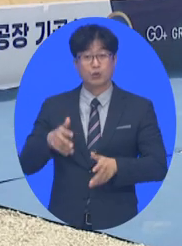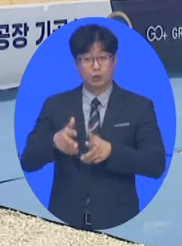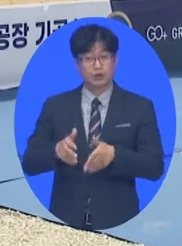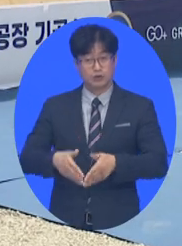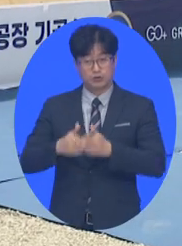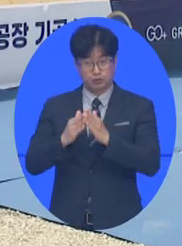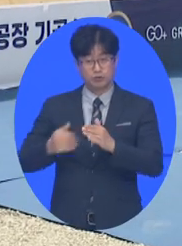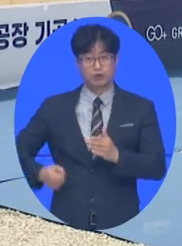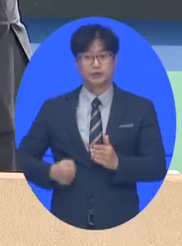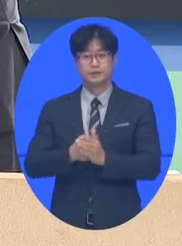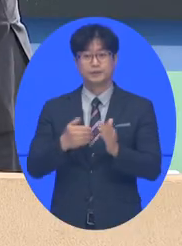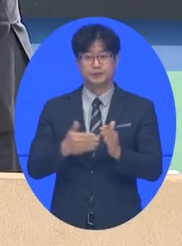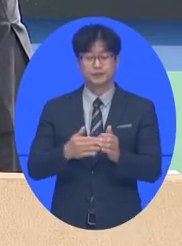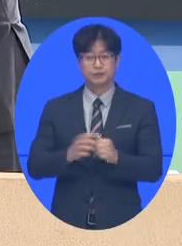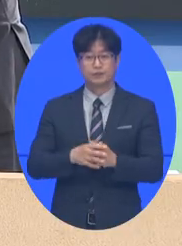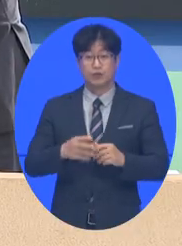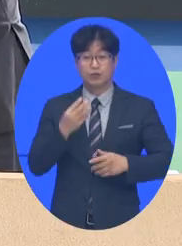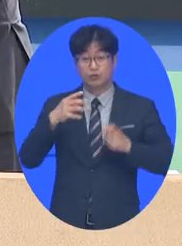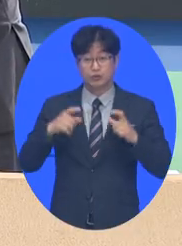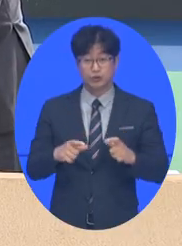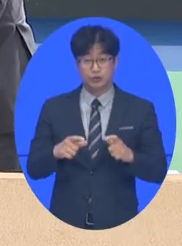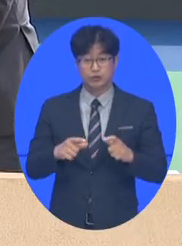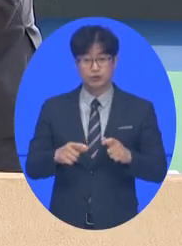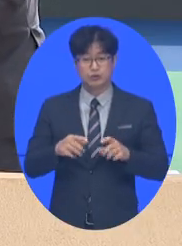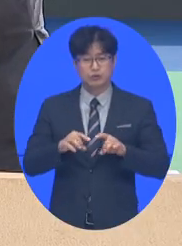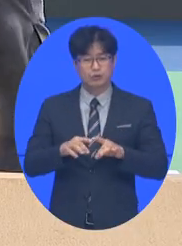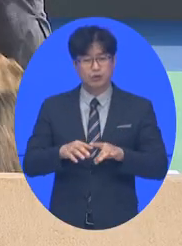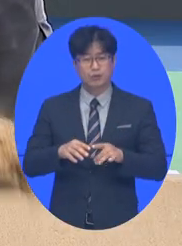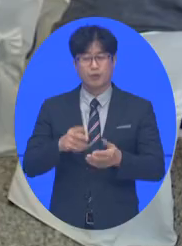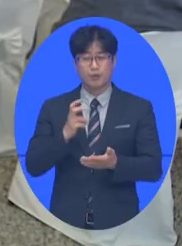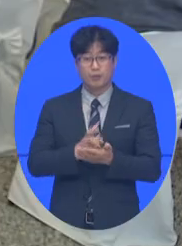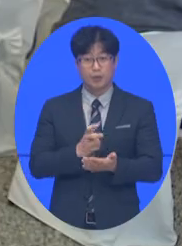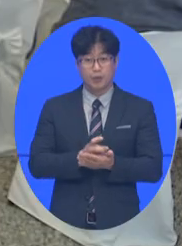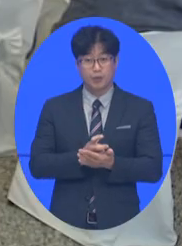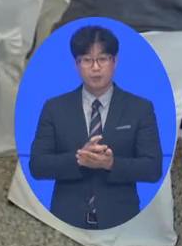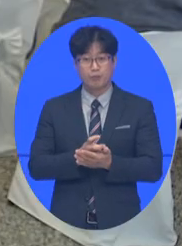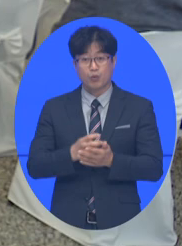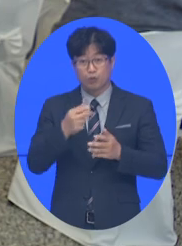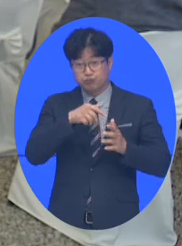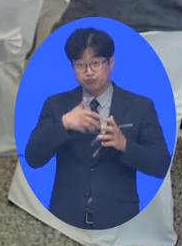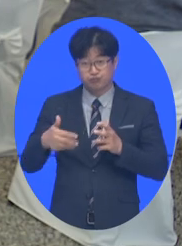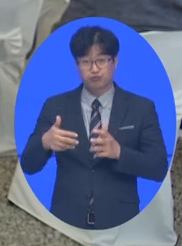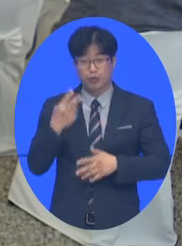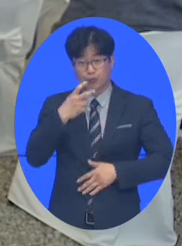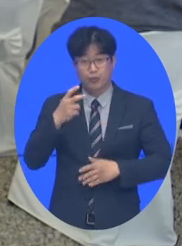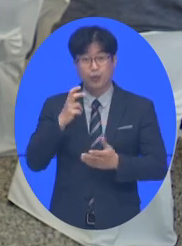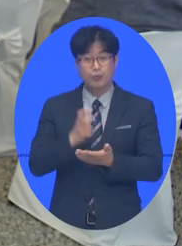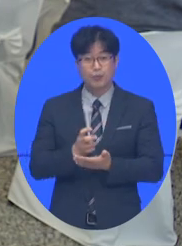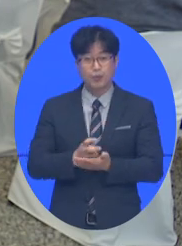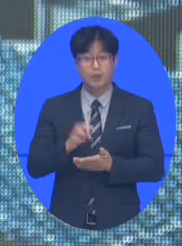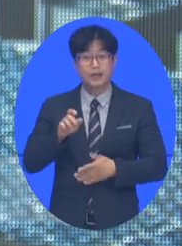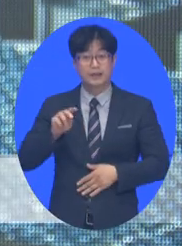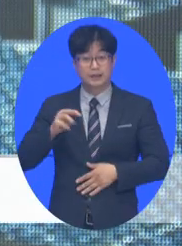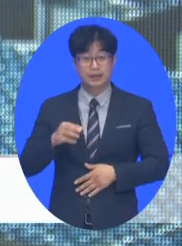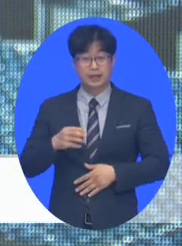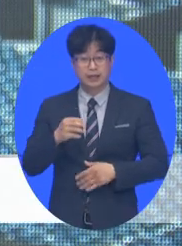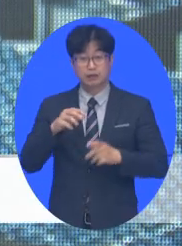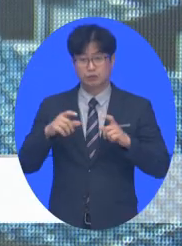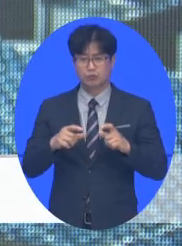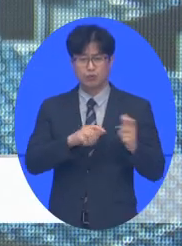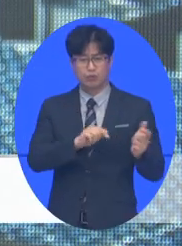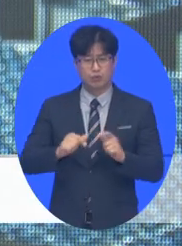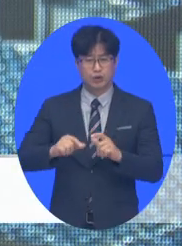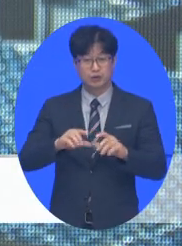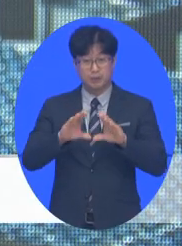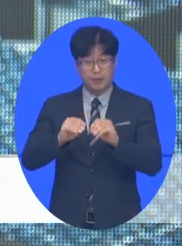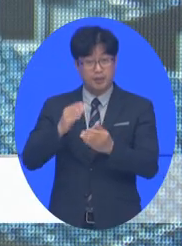생산 라인을 구축하기로 했습니다. 수도권 정비계획법과 상수원 보호구역, 팔당특별대책지역 등 규제 중첩